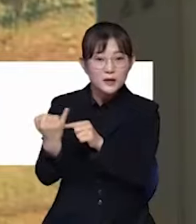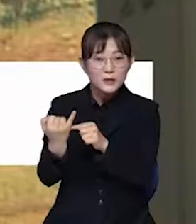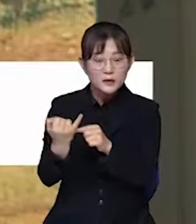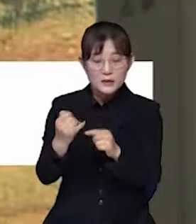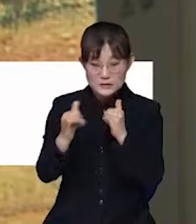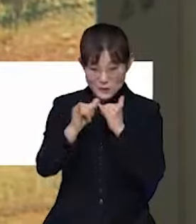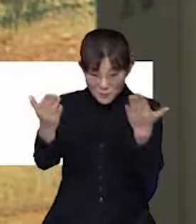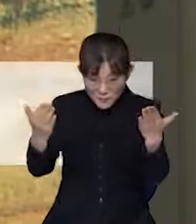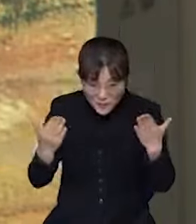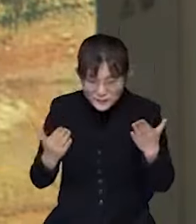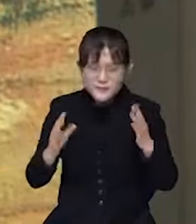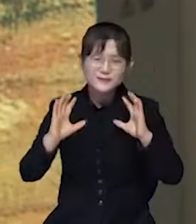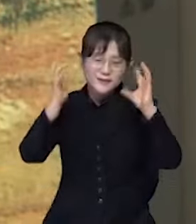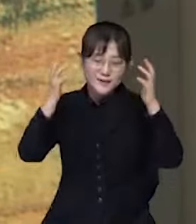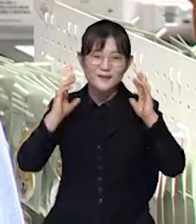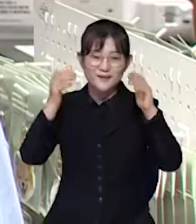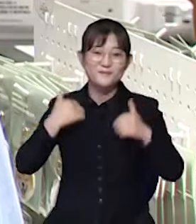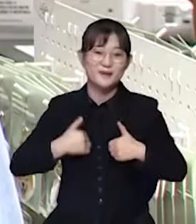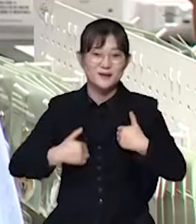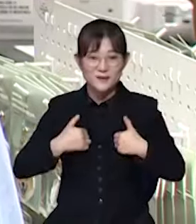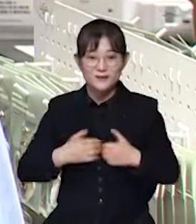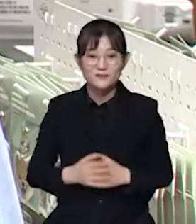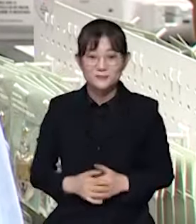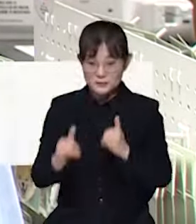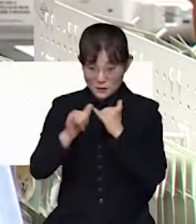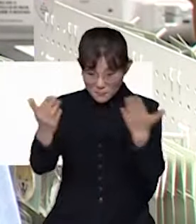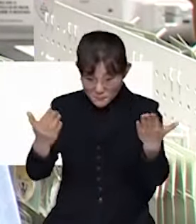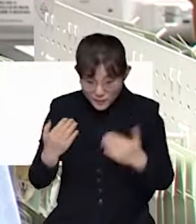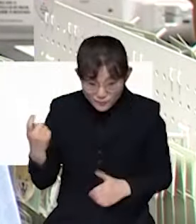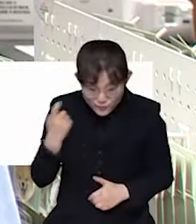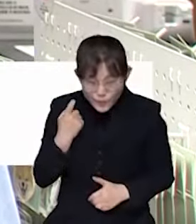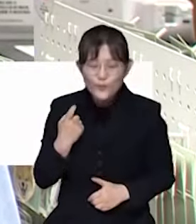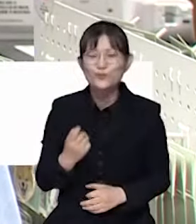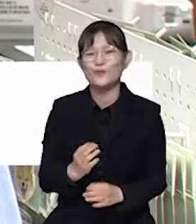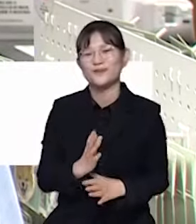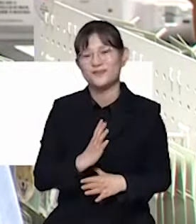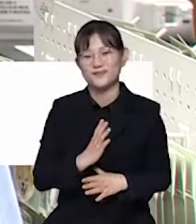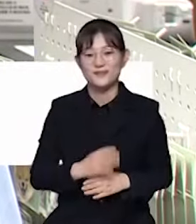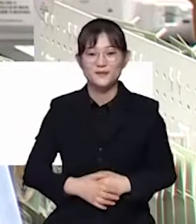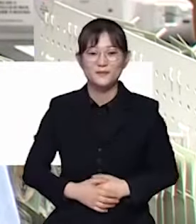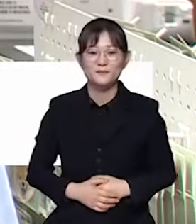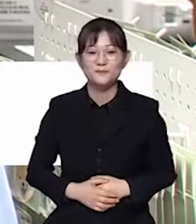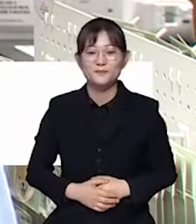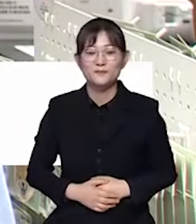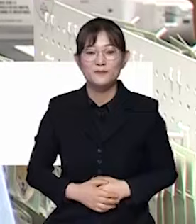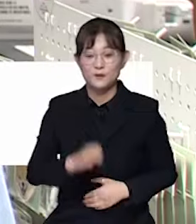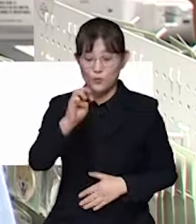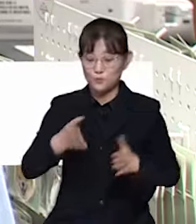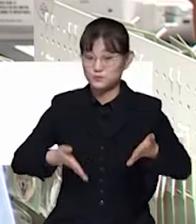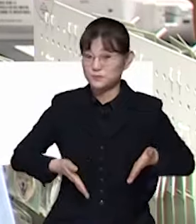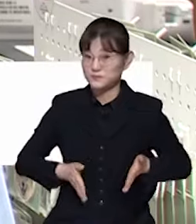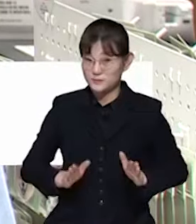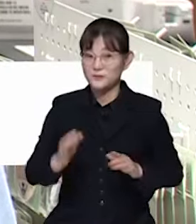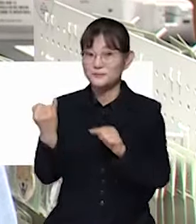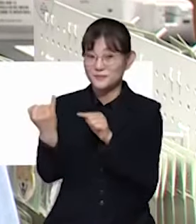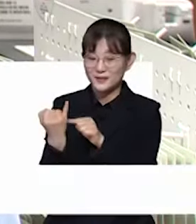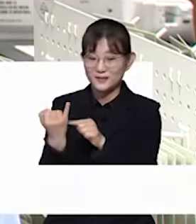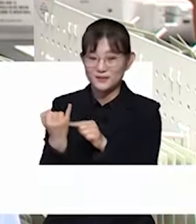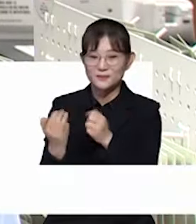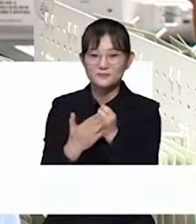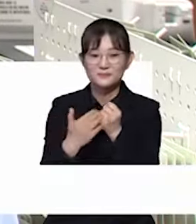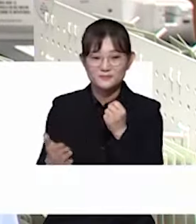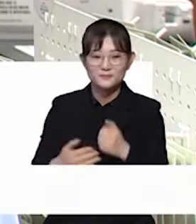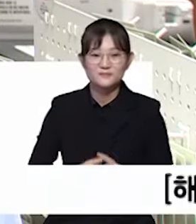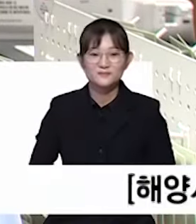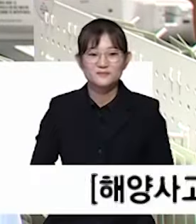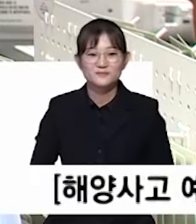수상에 환호했습니다. 수상을 하셨다는 소식을 듣고 너무 놀랐고요. 그리고 이제 광주 출신이시니까 또